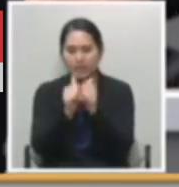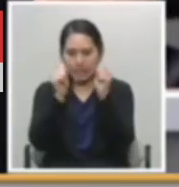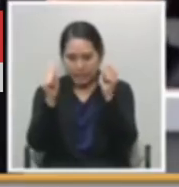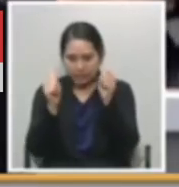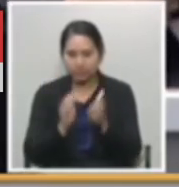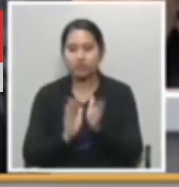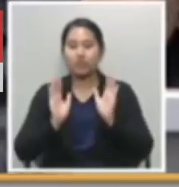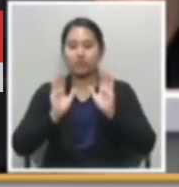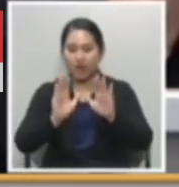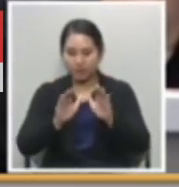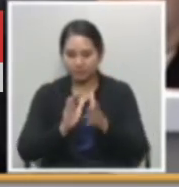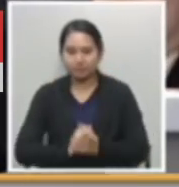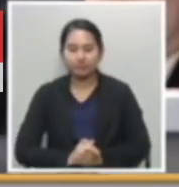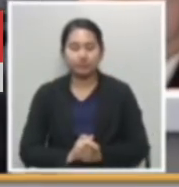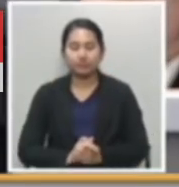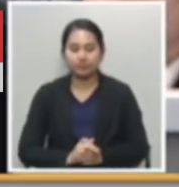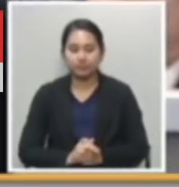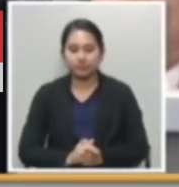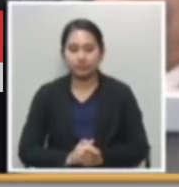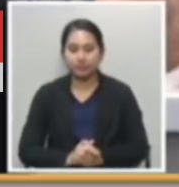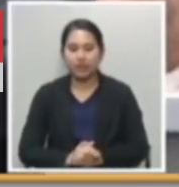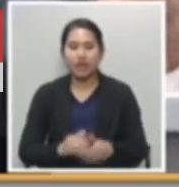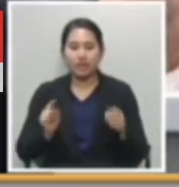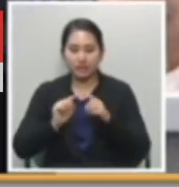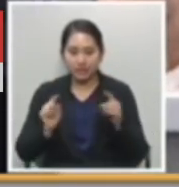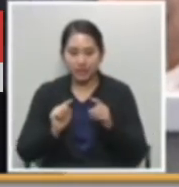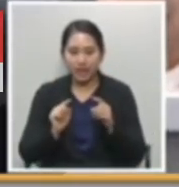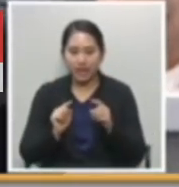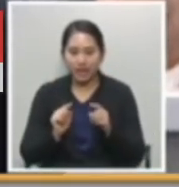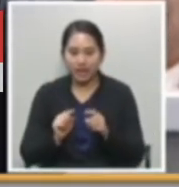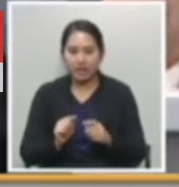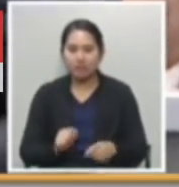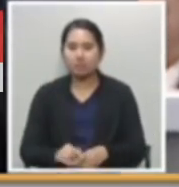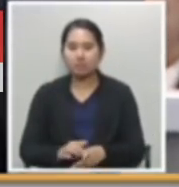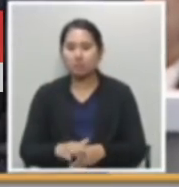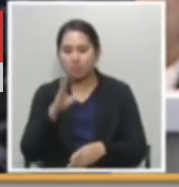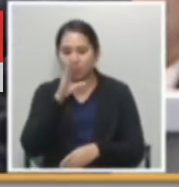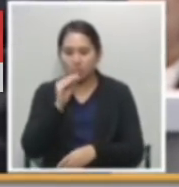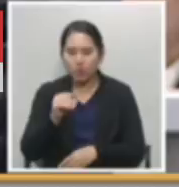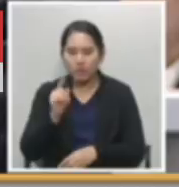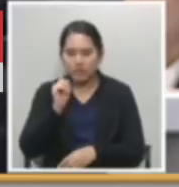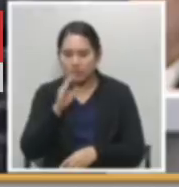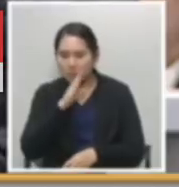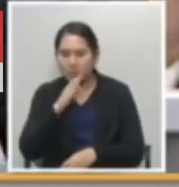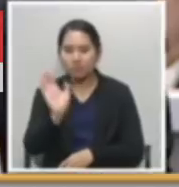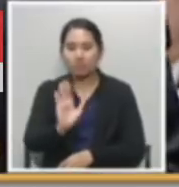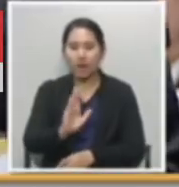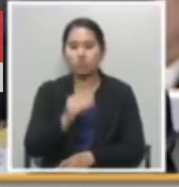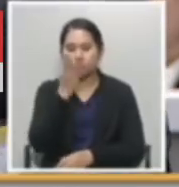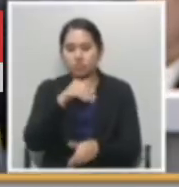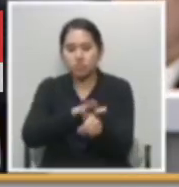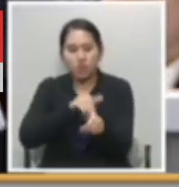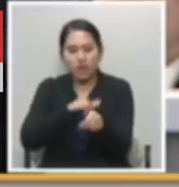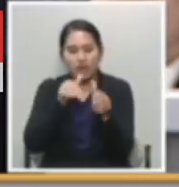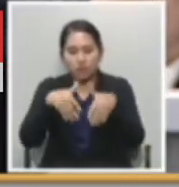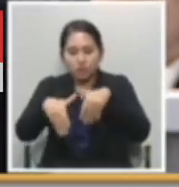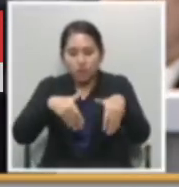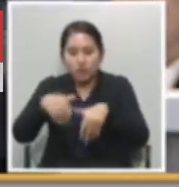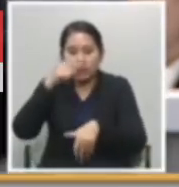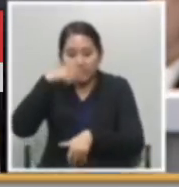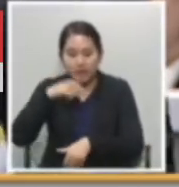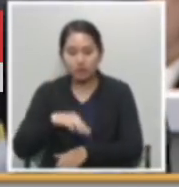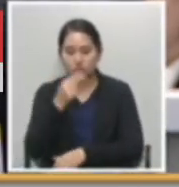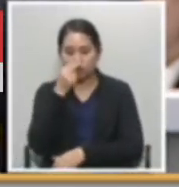ประธานฝานผักท่านนายกด้วยแต่อย่าให้ใครมาทำอะไรมันไม่เป็นจริงอย่างที่พูดผมสงสารประชาชนคนไทยถ้ามาดูธก